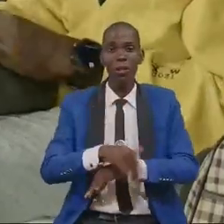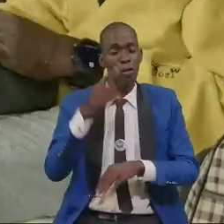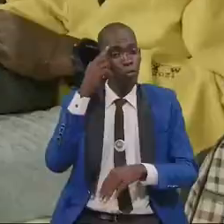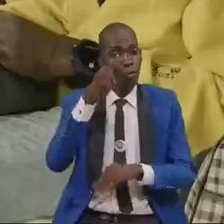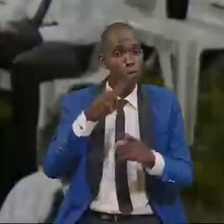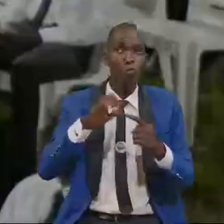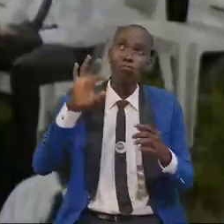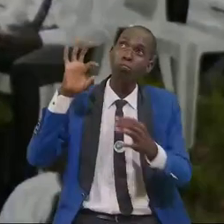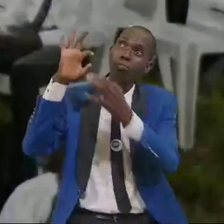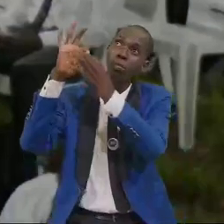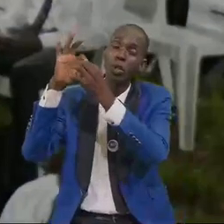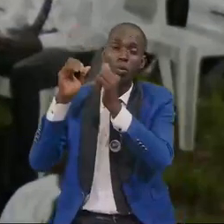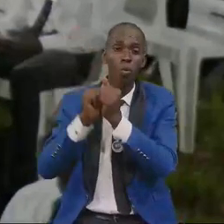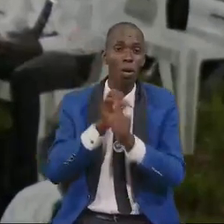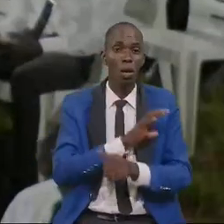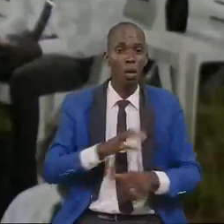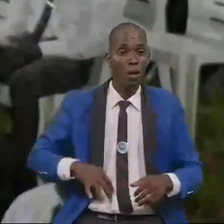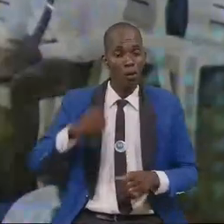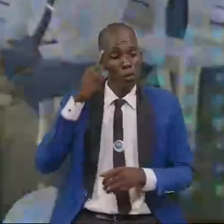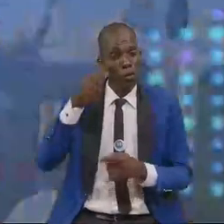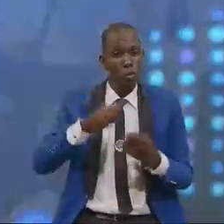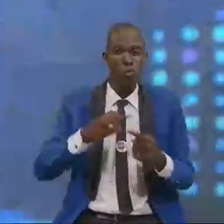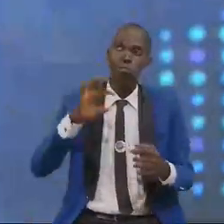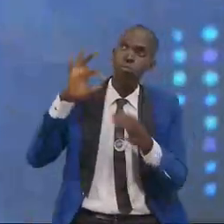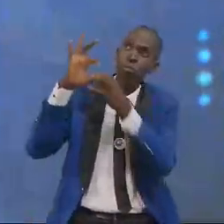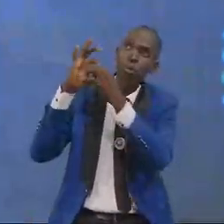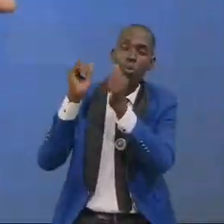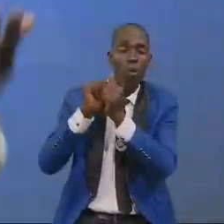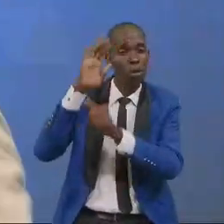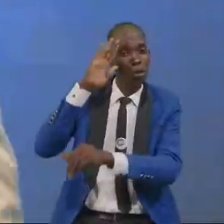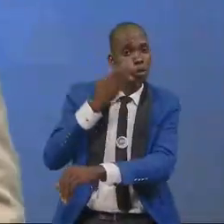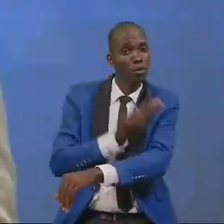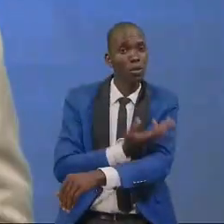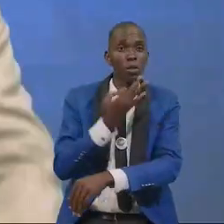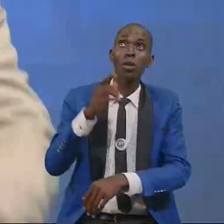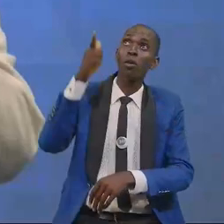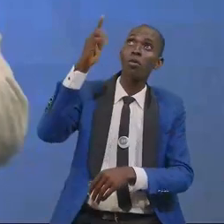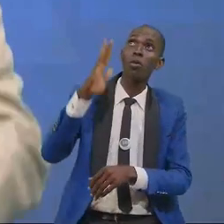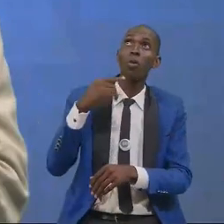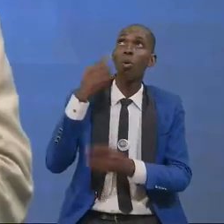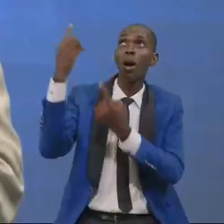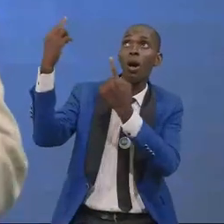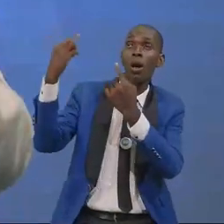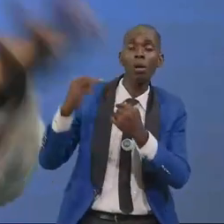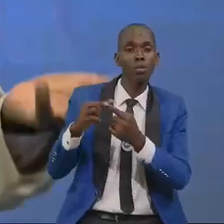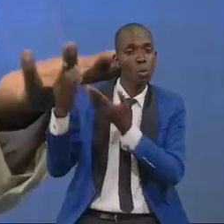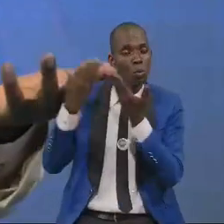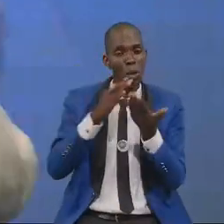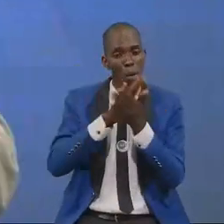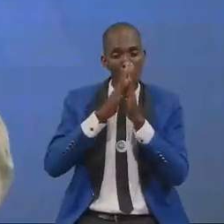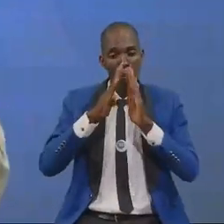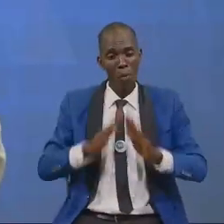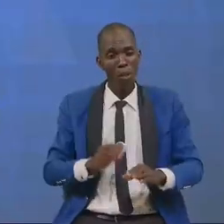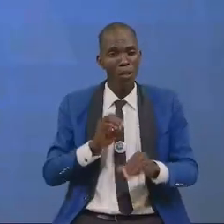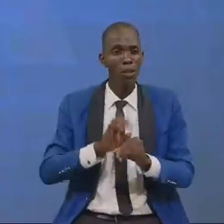à Christ et tu vas te connecter au Fils de Dieu qui est venu envoyer la paix dans ton cœur dans